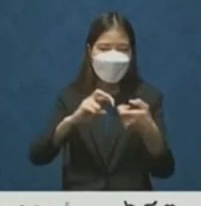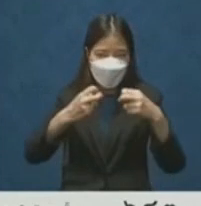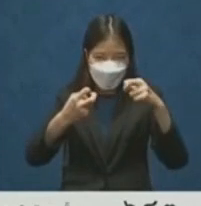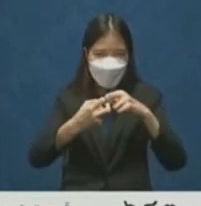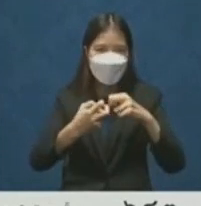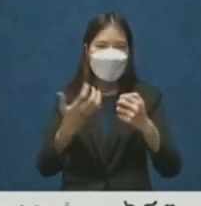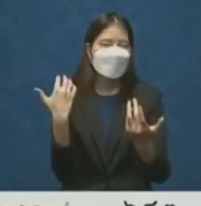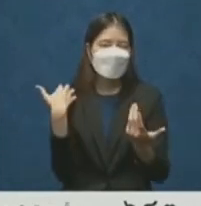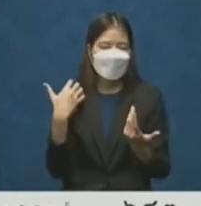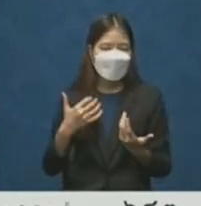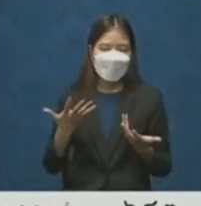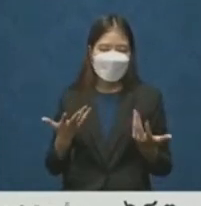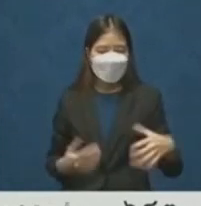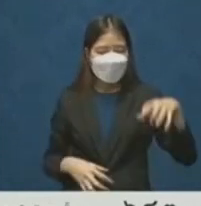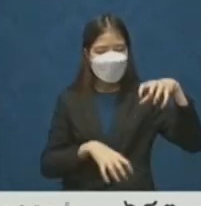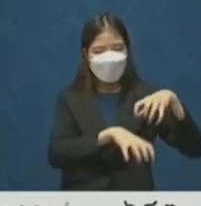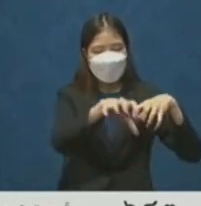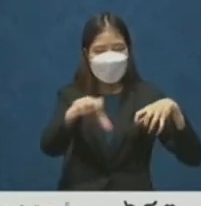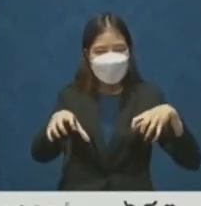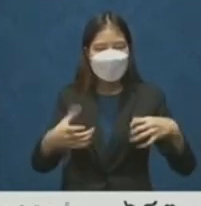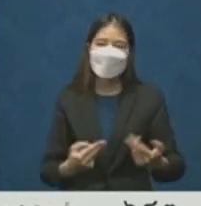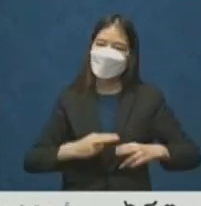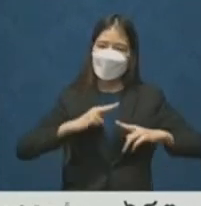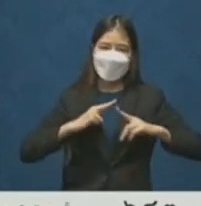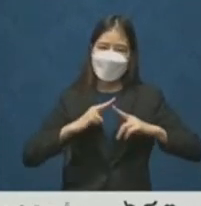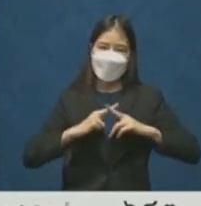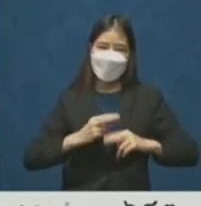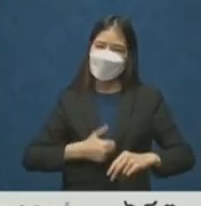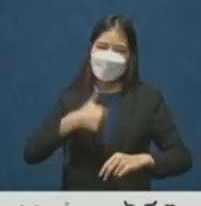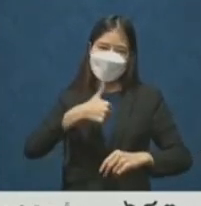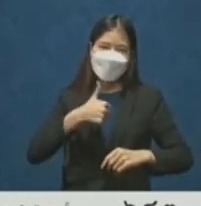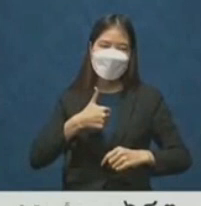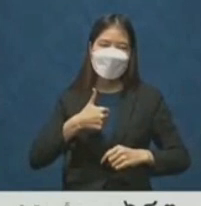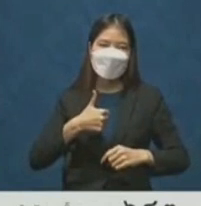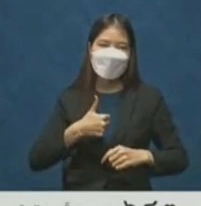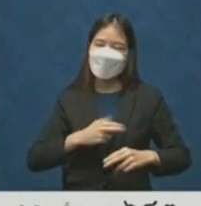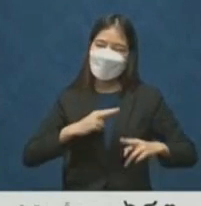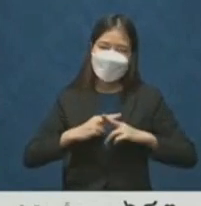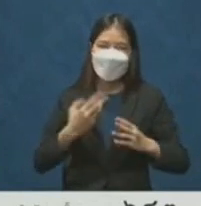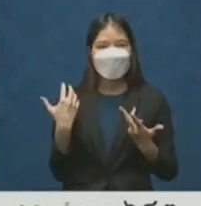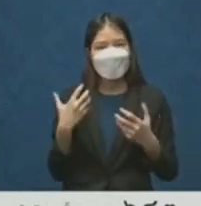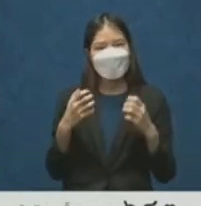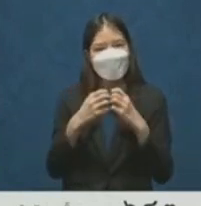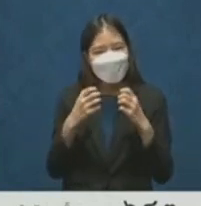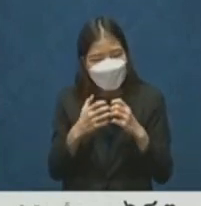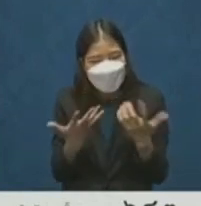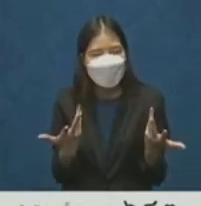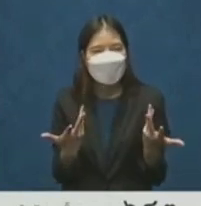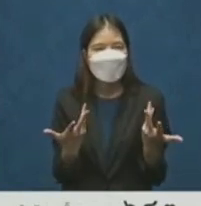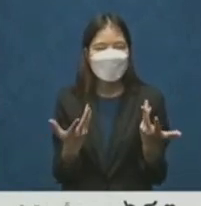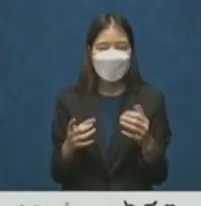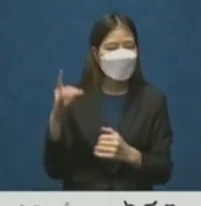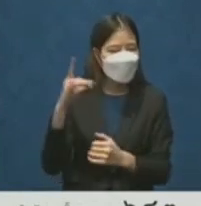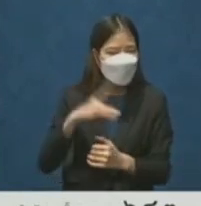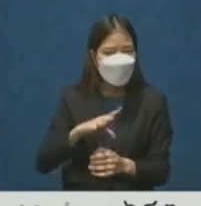มเกิดขึ้นเพราะไม่มีความยึดติดกับสถาบันทางสังคมใดๆยึดถือตนเองเป็นใหญ่ก็เกิดความวุ่นวาย